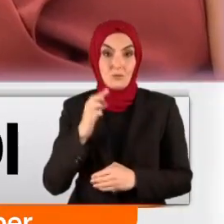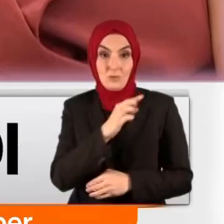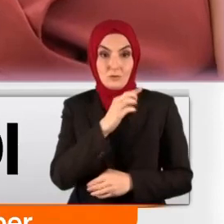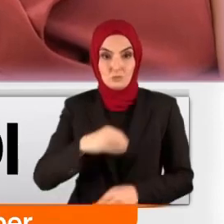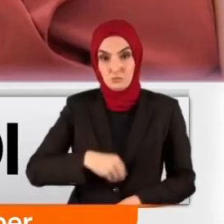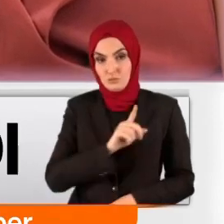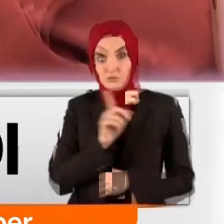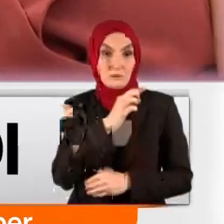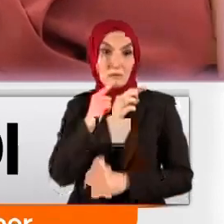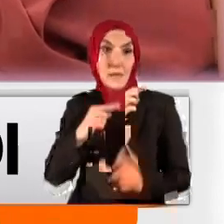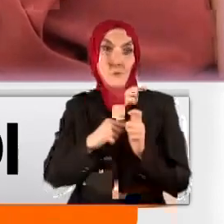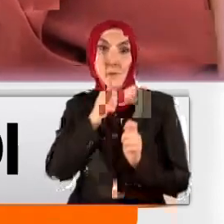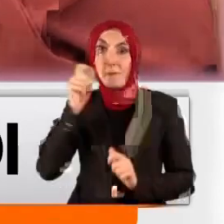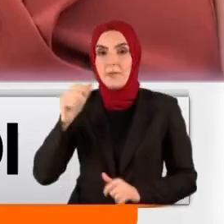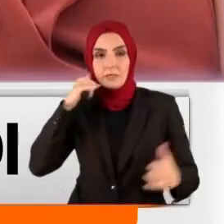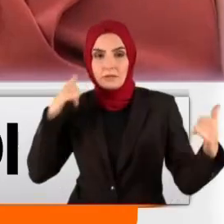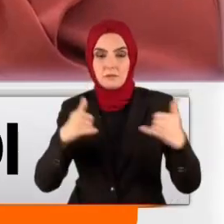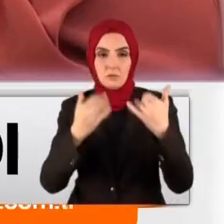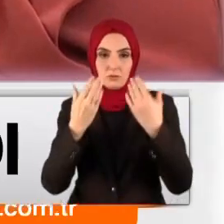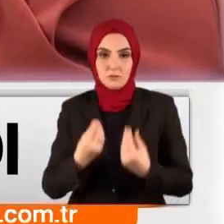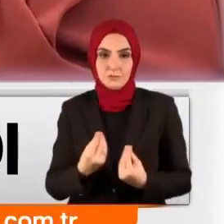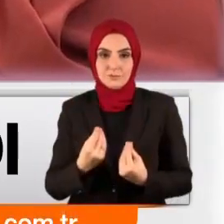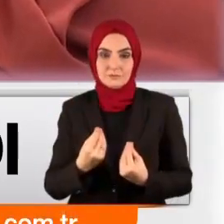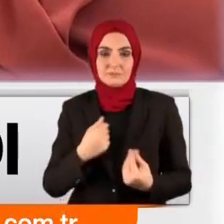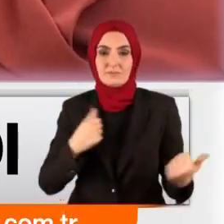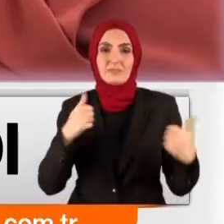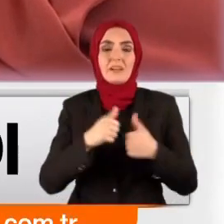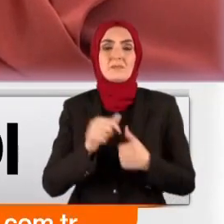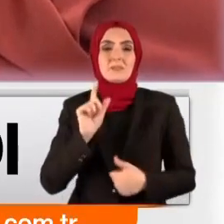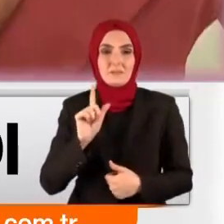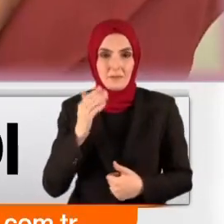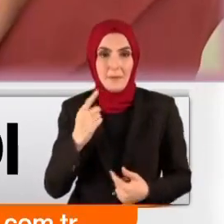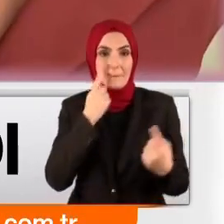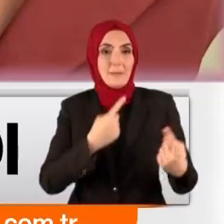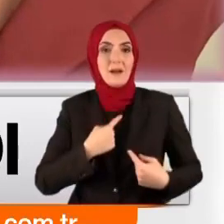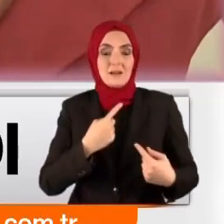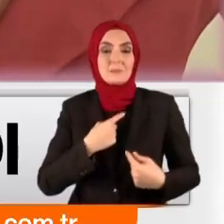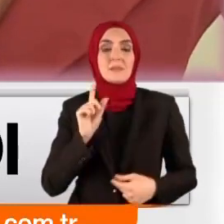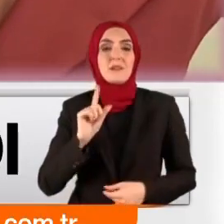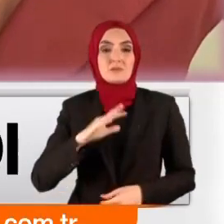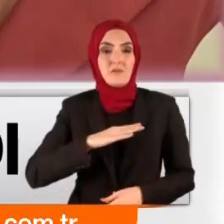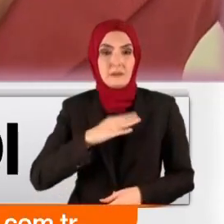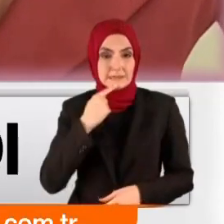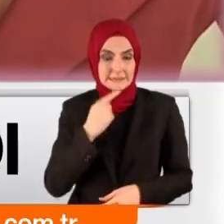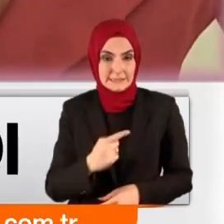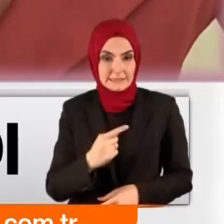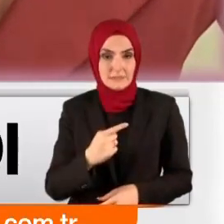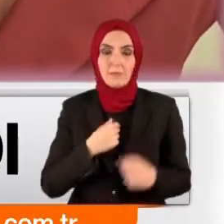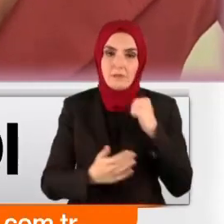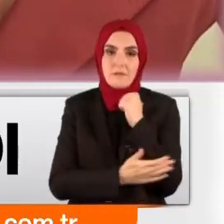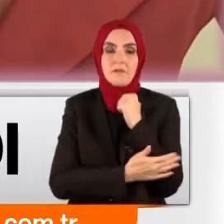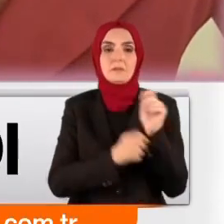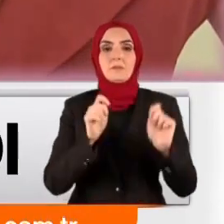anda diyor ki bana benim evlenmeye ihtiyacım var, benim olabilir, bakıma ihtiyacım var, olabilir, biz de aracı olduk. Emrullah Bey, laf